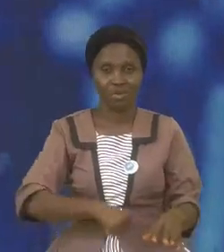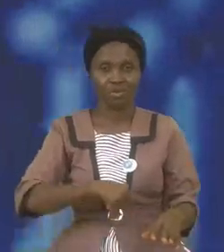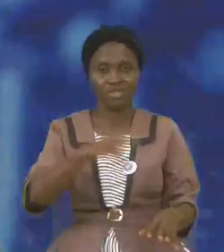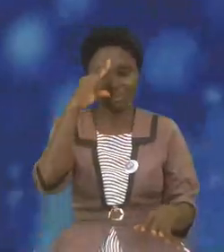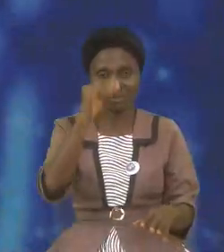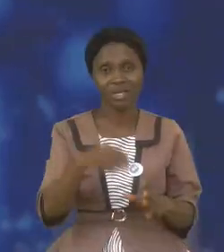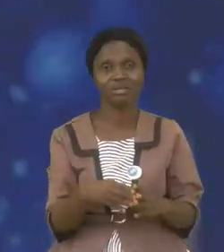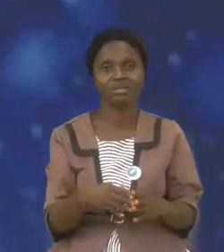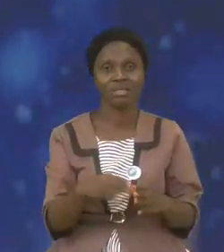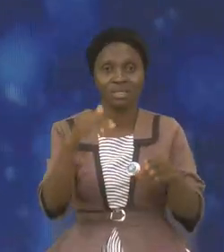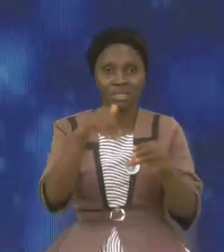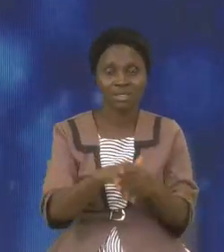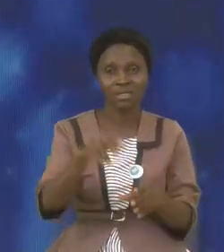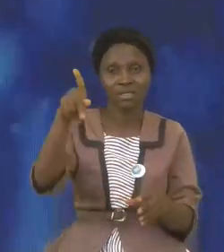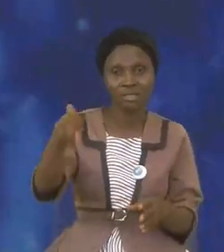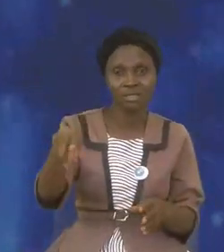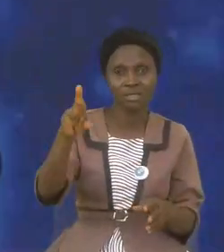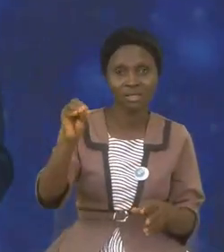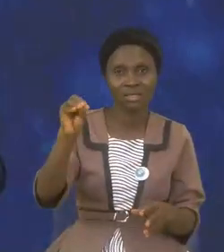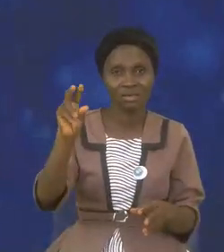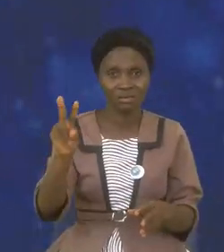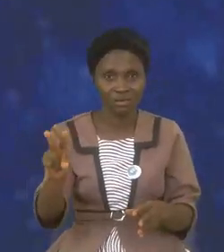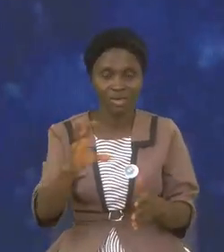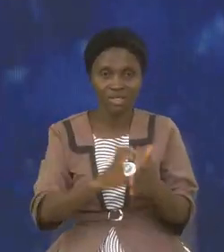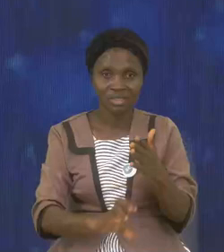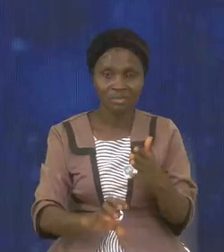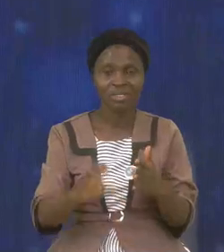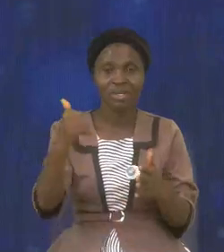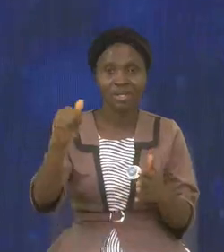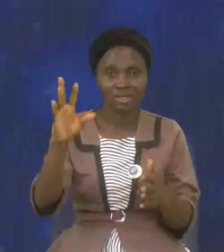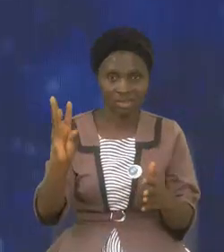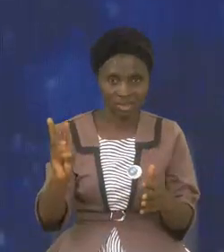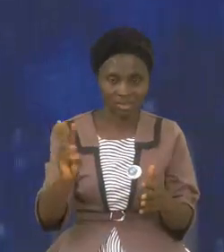Un homme endurci, un homme hautain endurci.